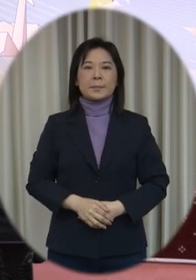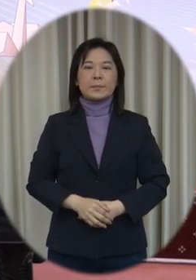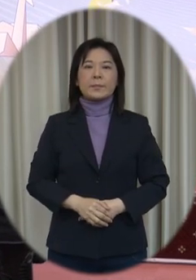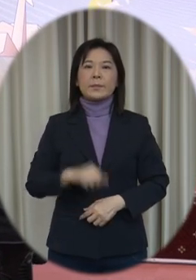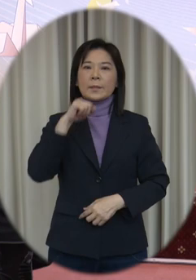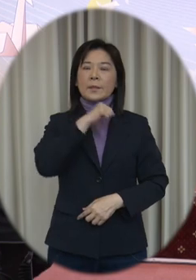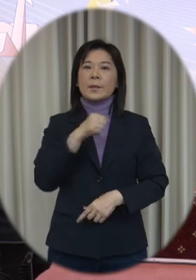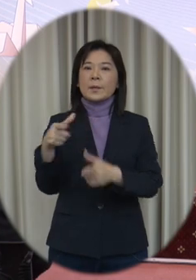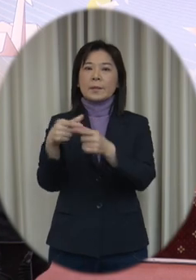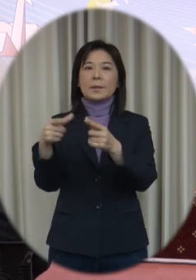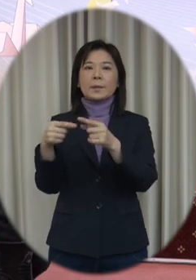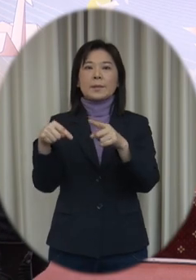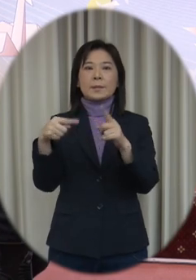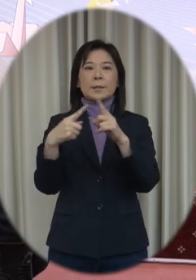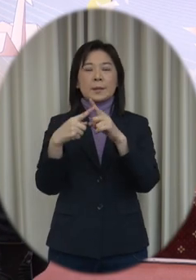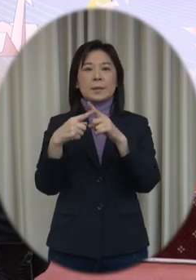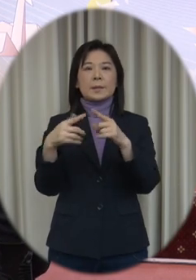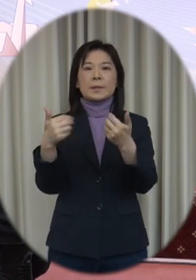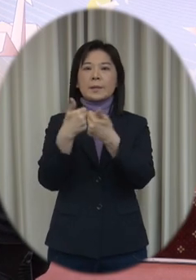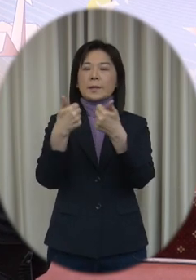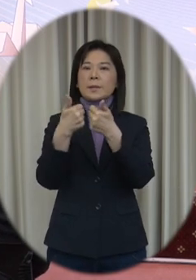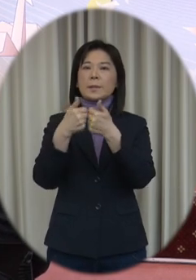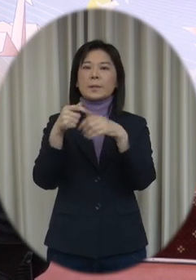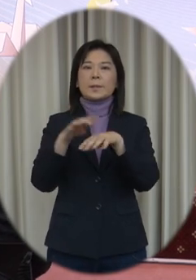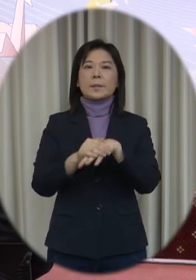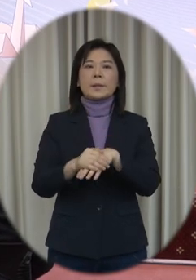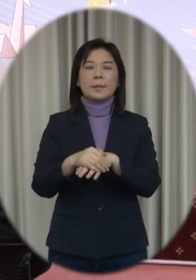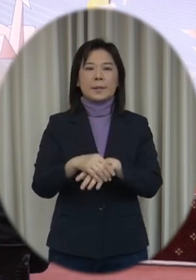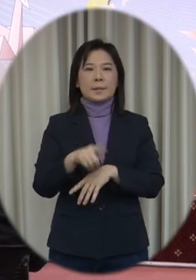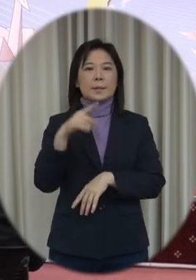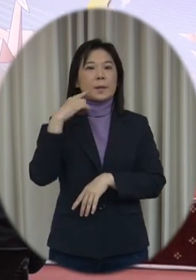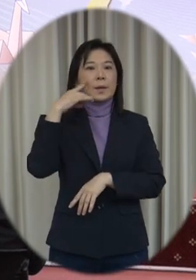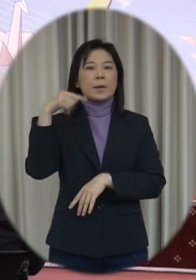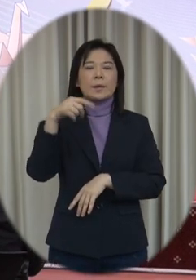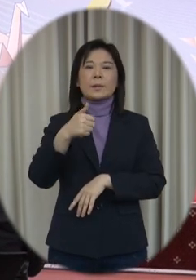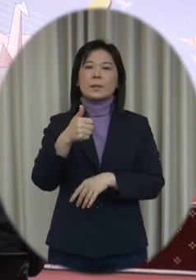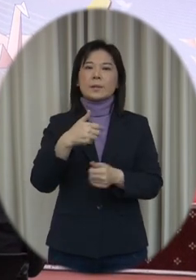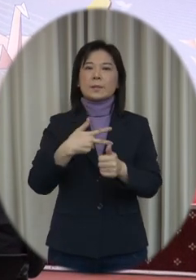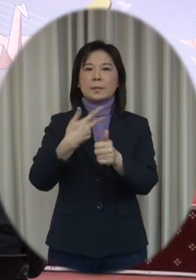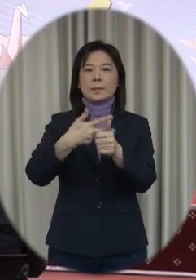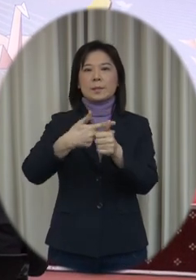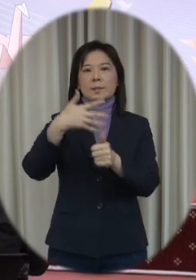台湾日本人会松井学常务理事。